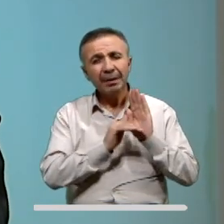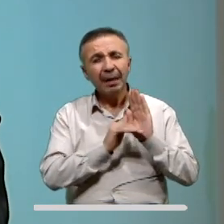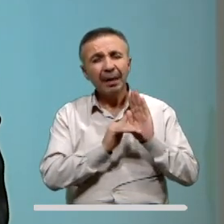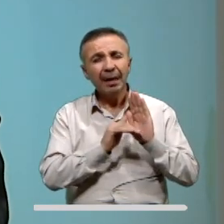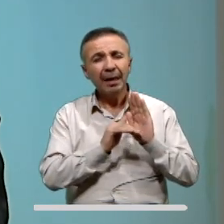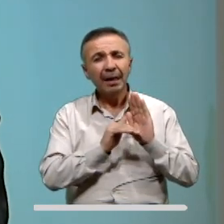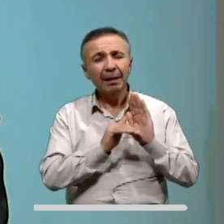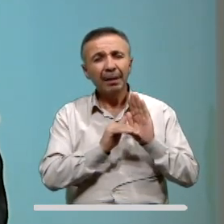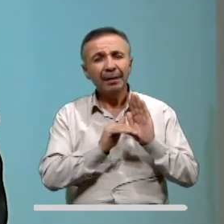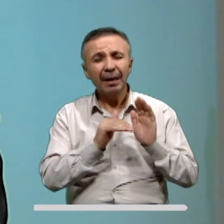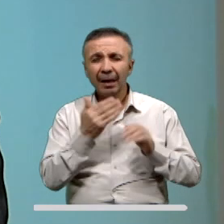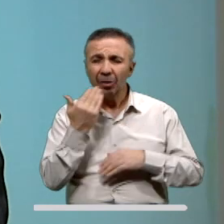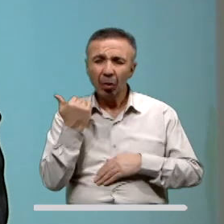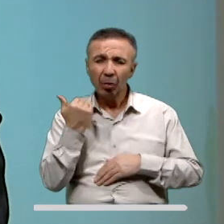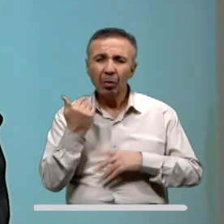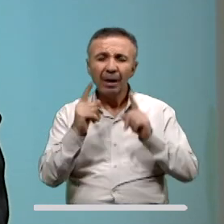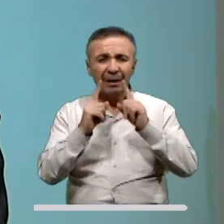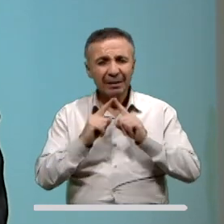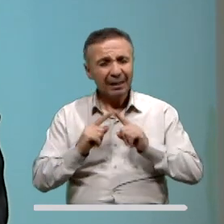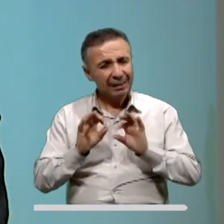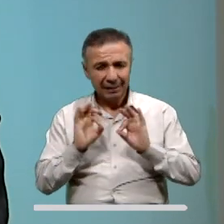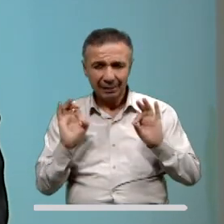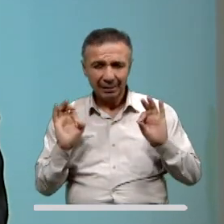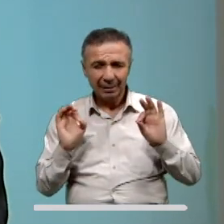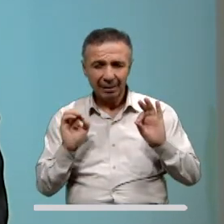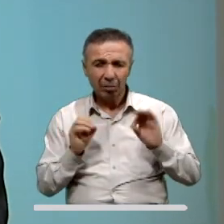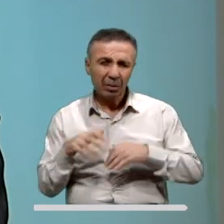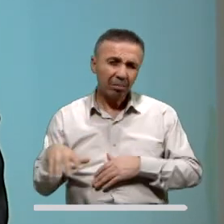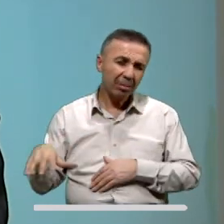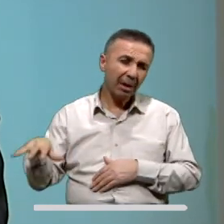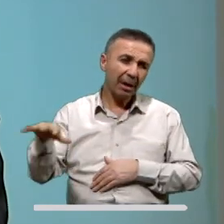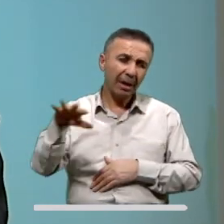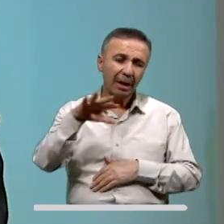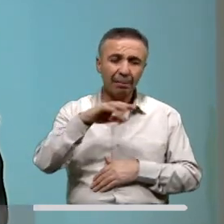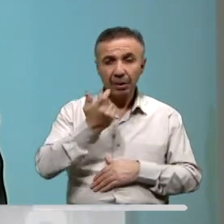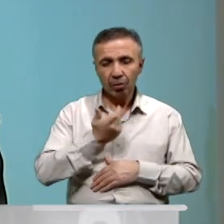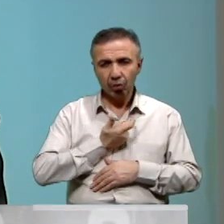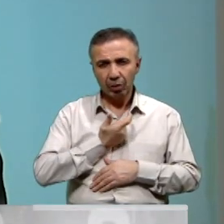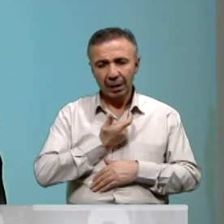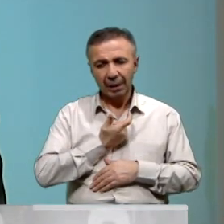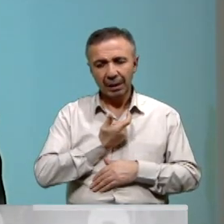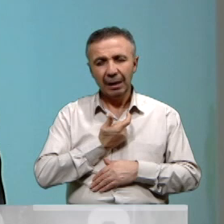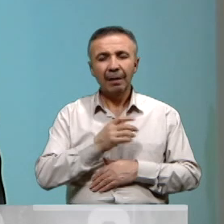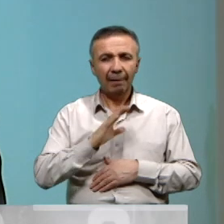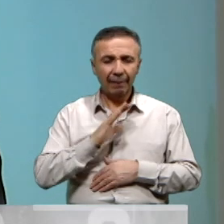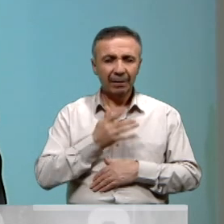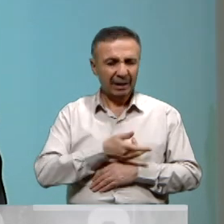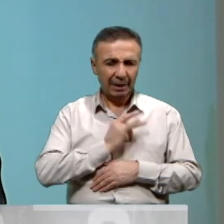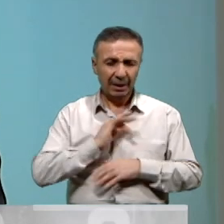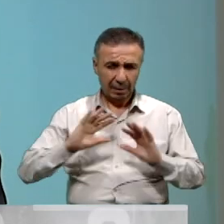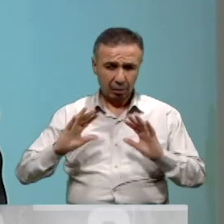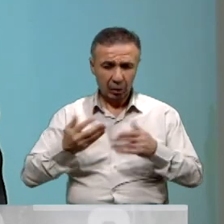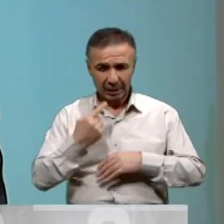sınırlandırılamaz sayılamaz burada genel bir kural vardır o da nedir imanı bozan